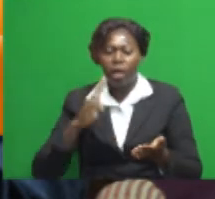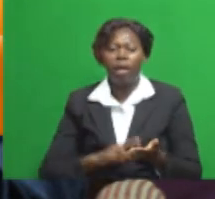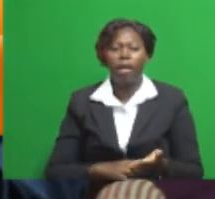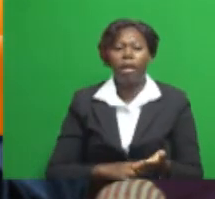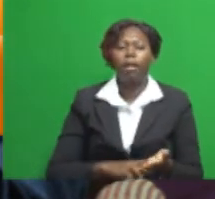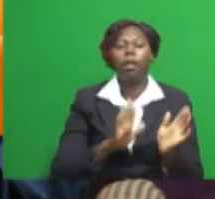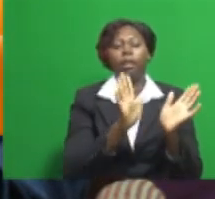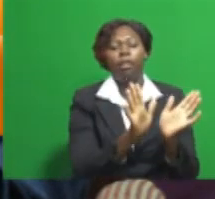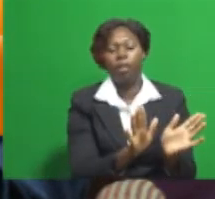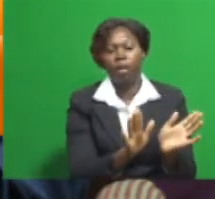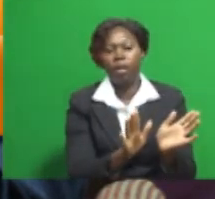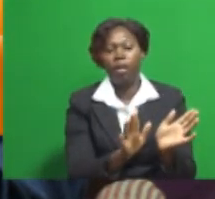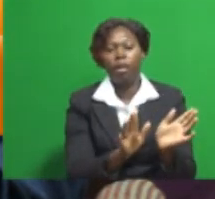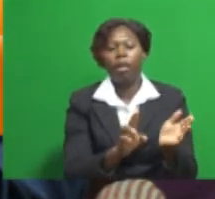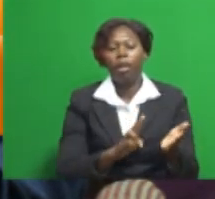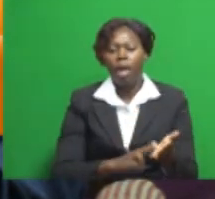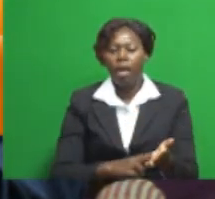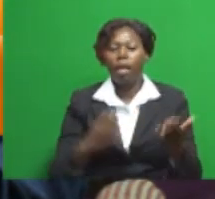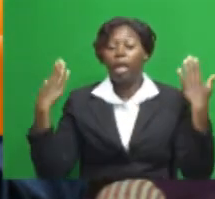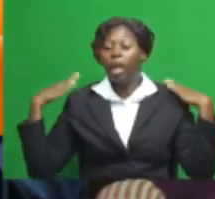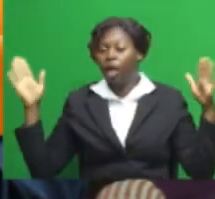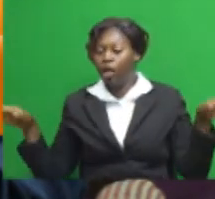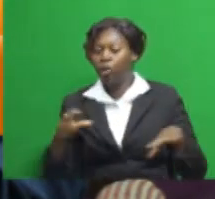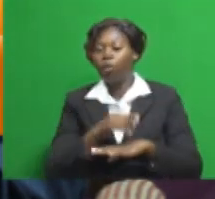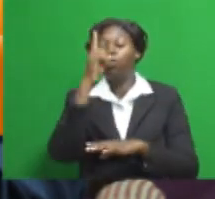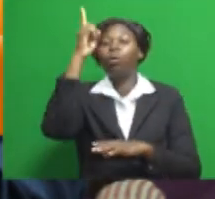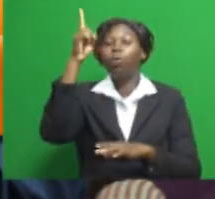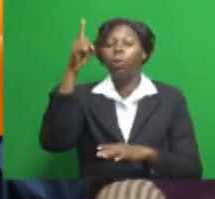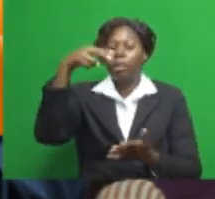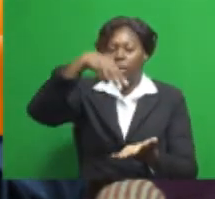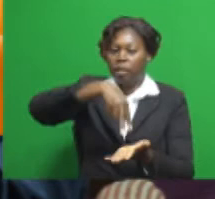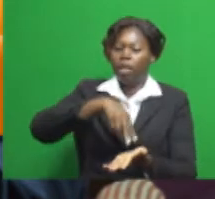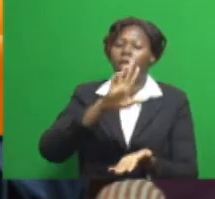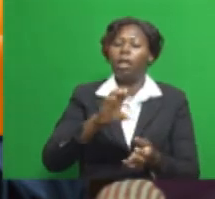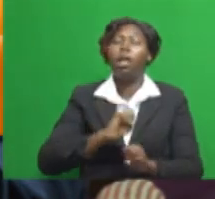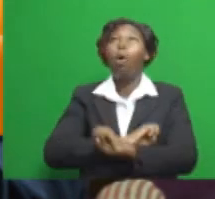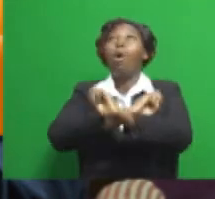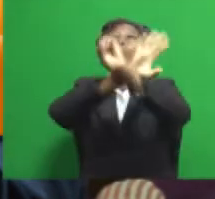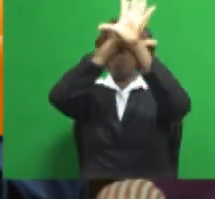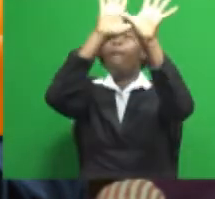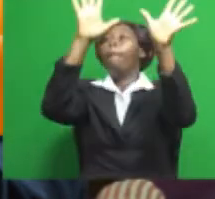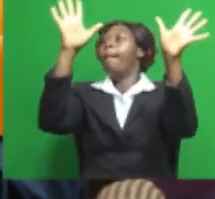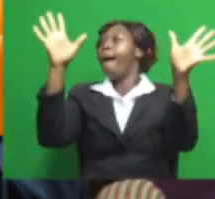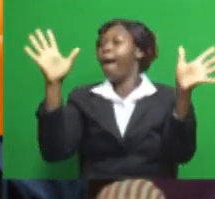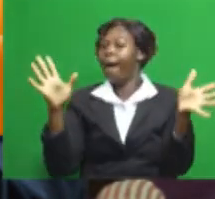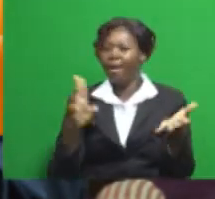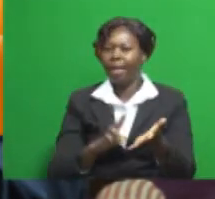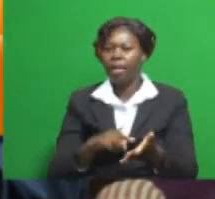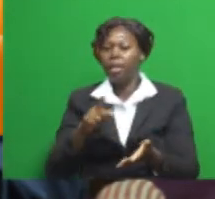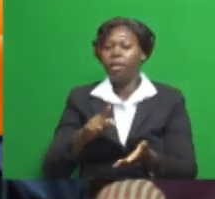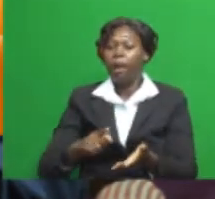torongo pamberi pomukoro. Ipapo tarira mutumwa washa akamira apo chiedza chikapenya mumba akarova Petro